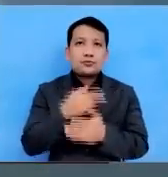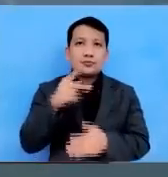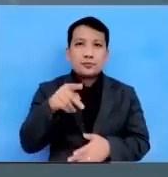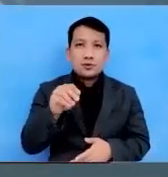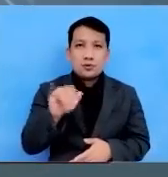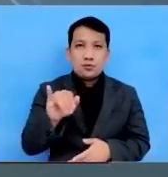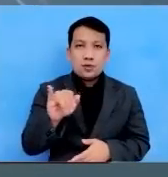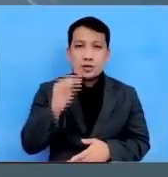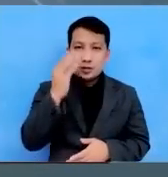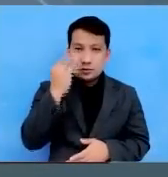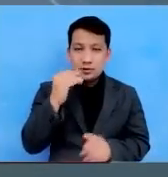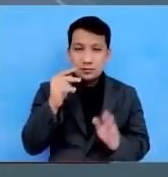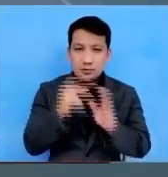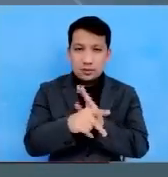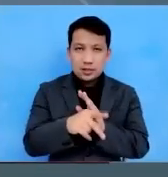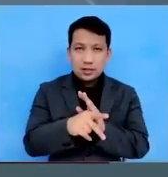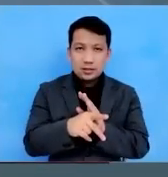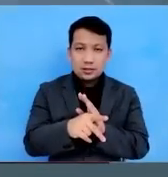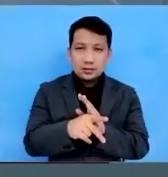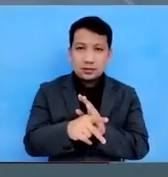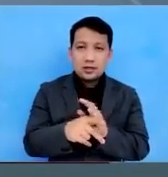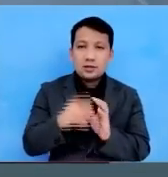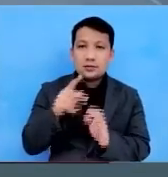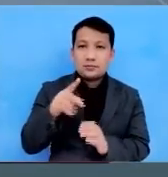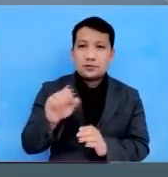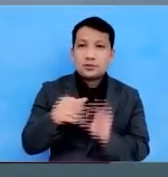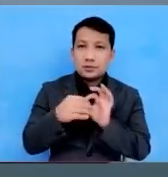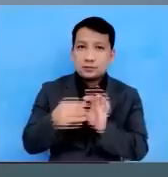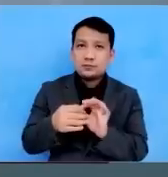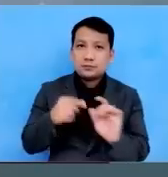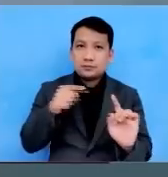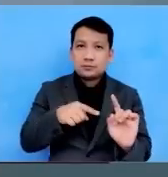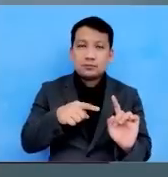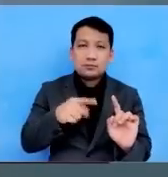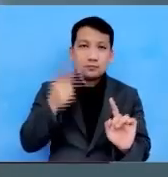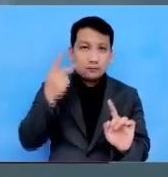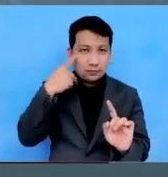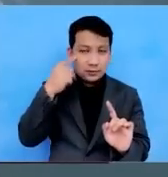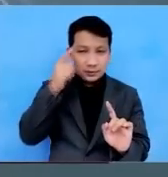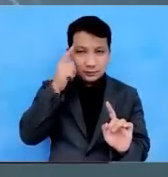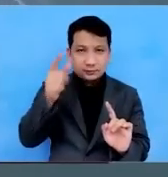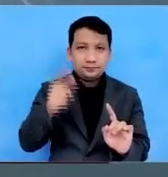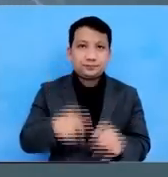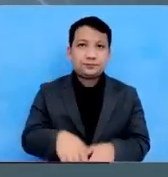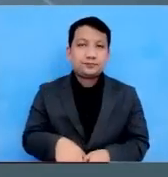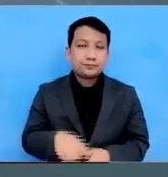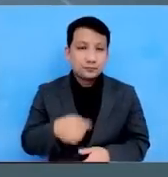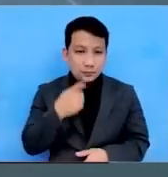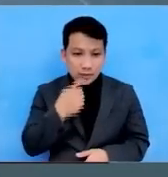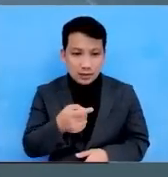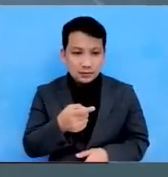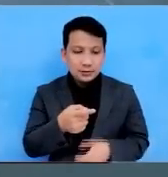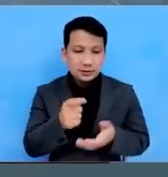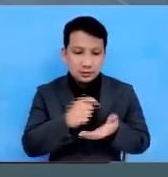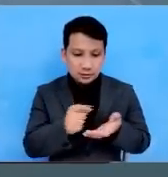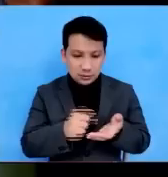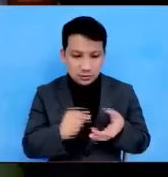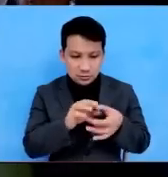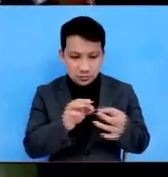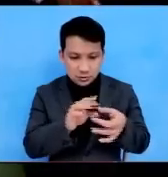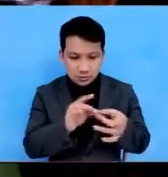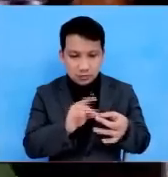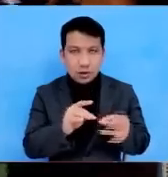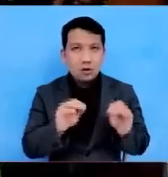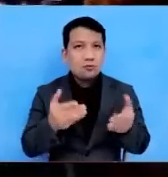broadcaster na si Percival Mabasa o mas kilala bilang Percy Lapid. Kinuna na kanina ng salaysay ang naturang inmate. Wala pa namang pahayag